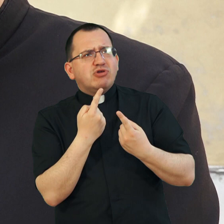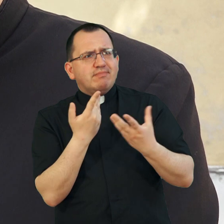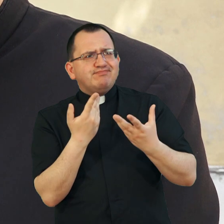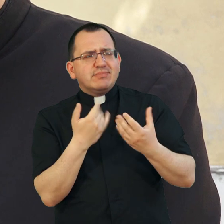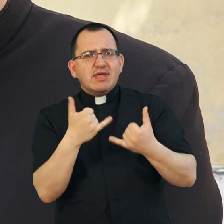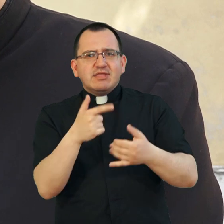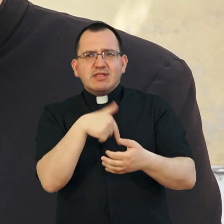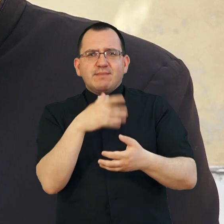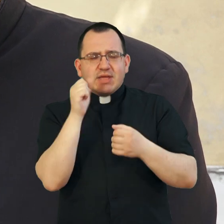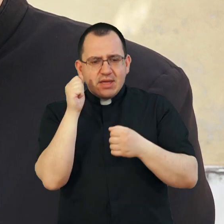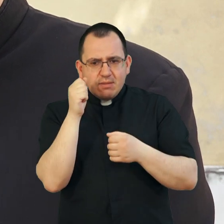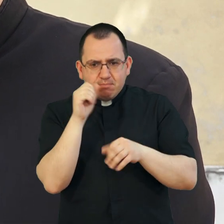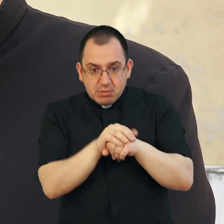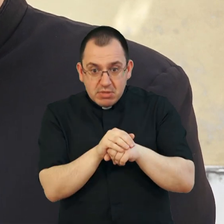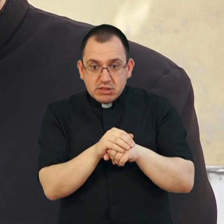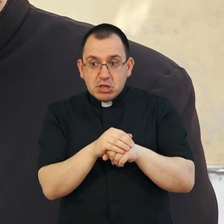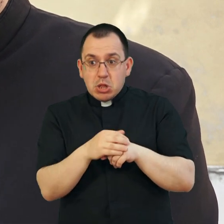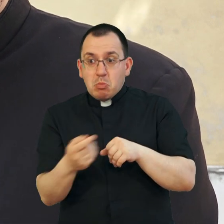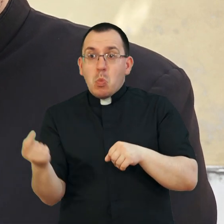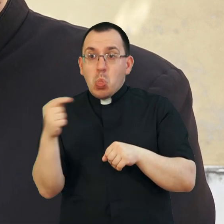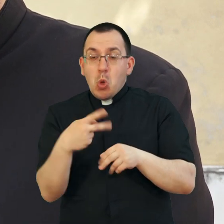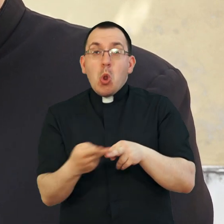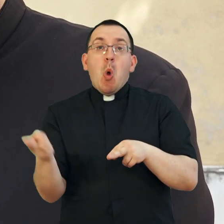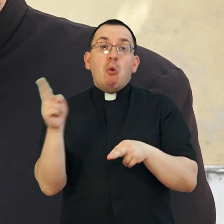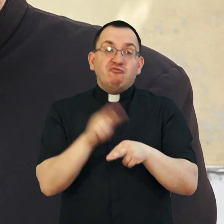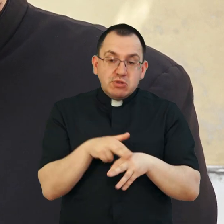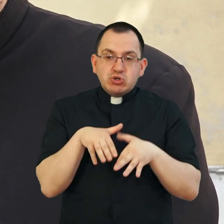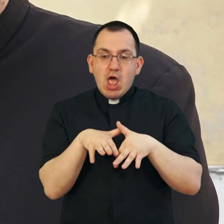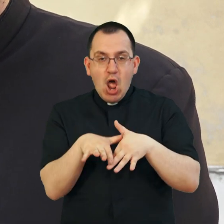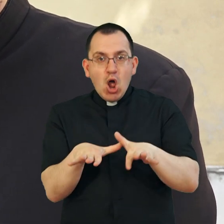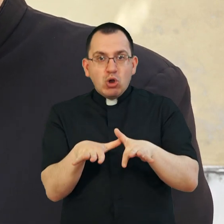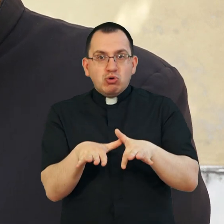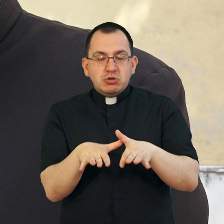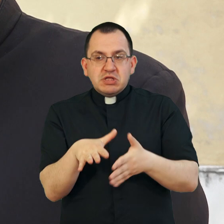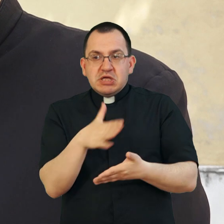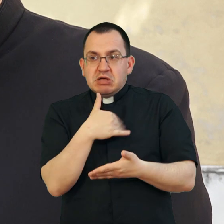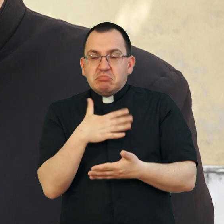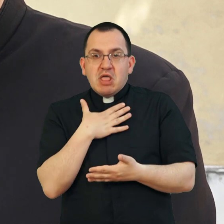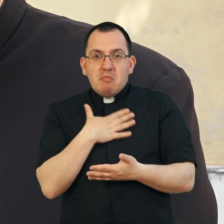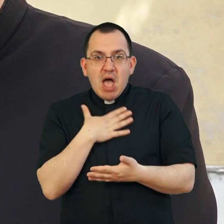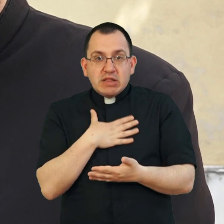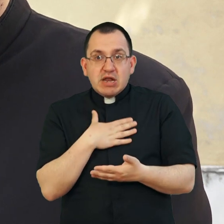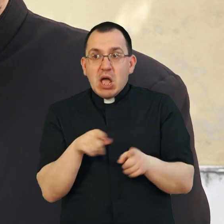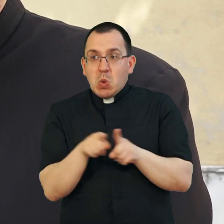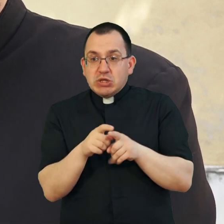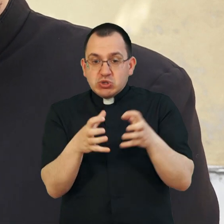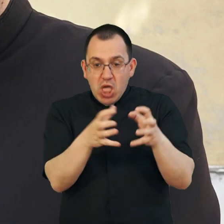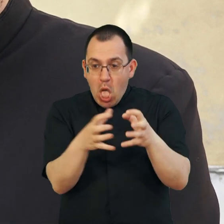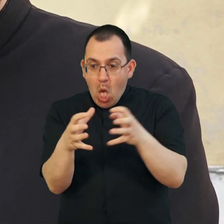sada primijetili veći broj ljudi, više odaziva i ono što nam je jako drago, ove godine su se i naše zajednice